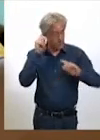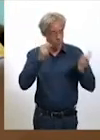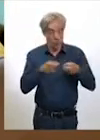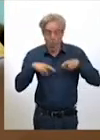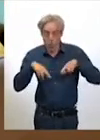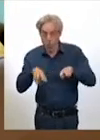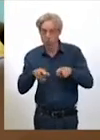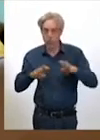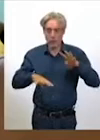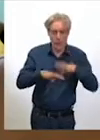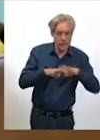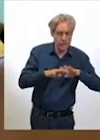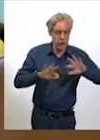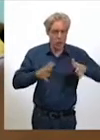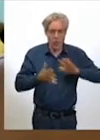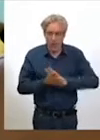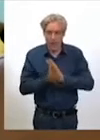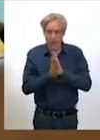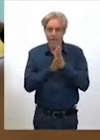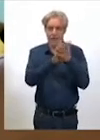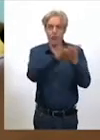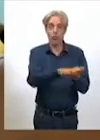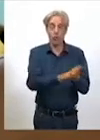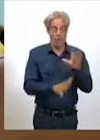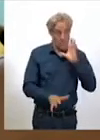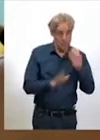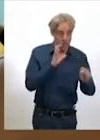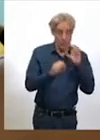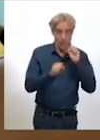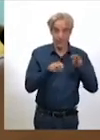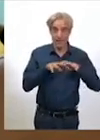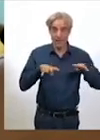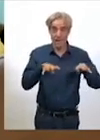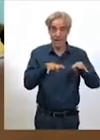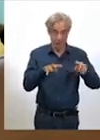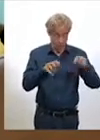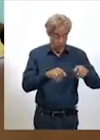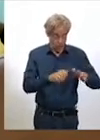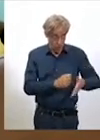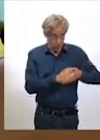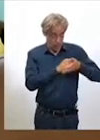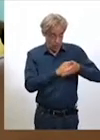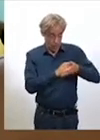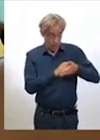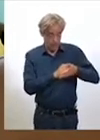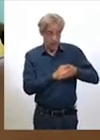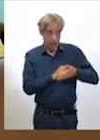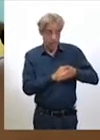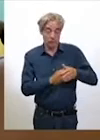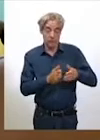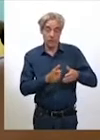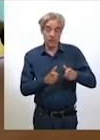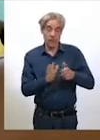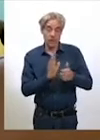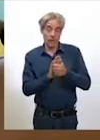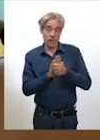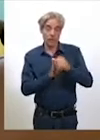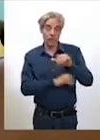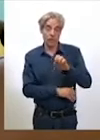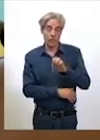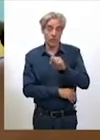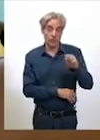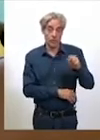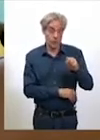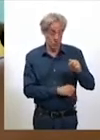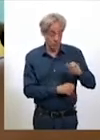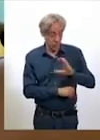quartiers, ce qui est en train de se passer. Et donc, on a identifié ces filières-là qui, parfois, sont portées uniquement par des acteurs de l'ESS, donc on va tâcher de les organiser, de les amener